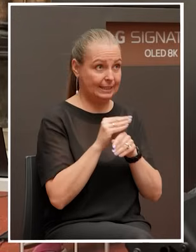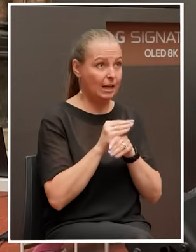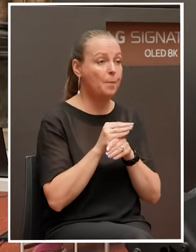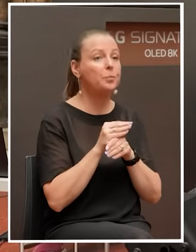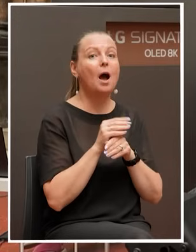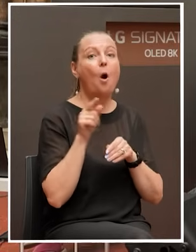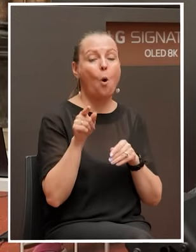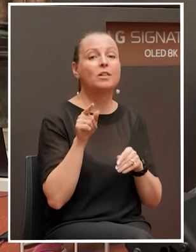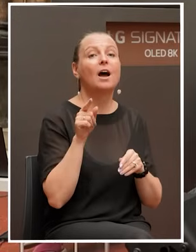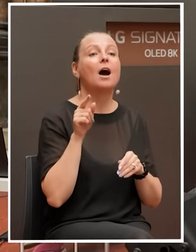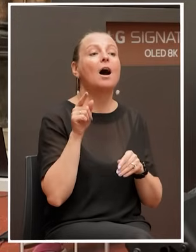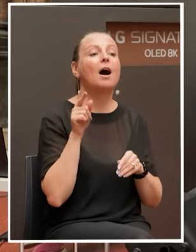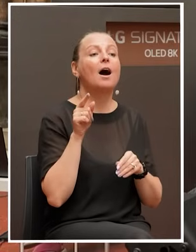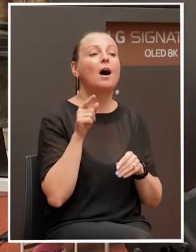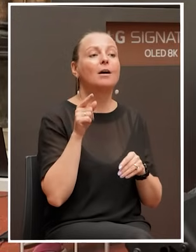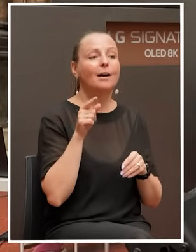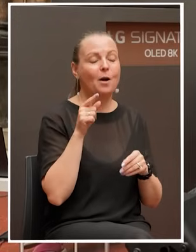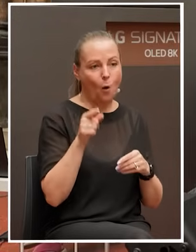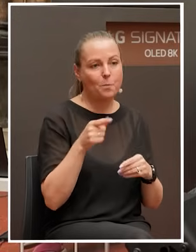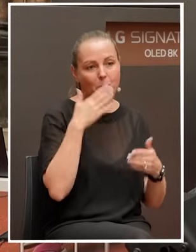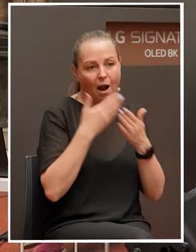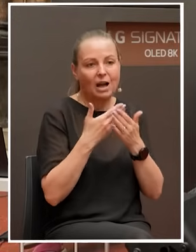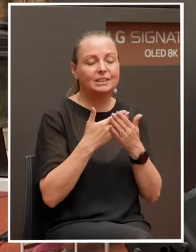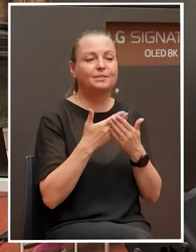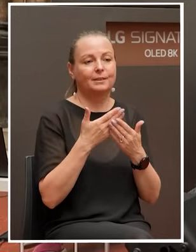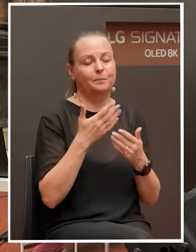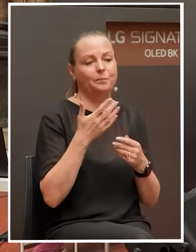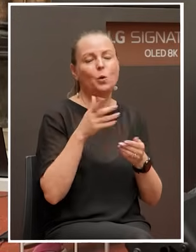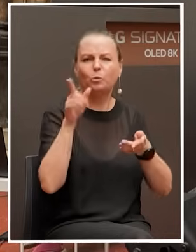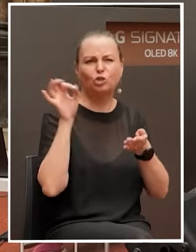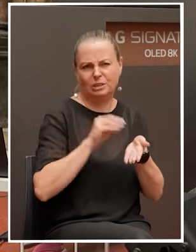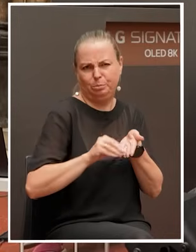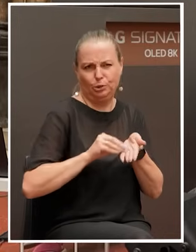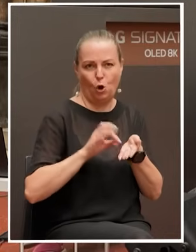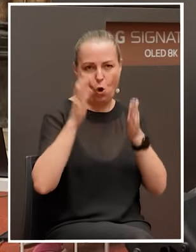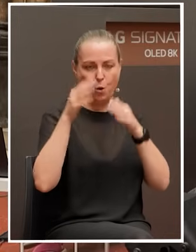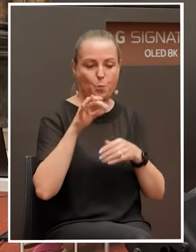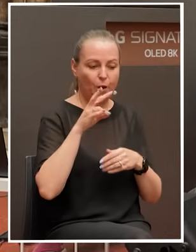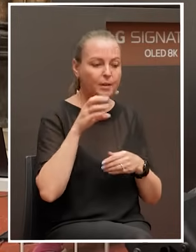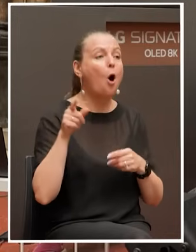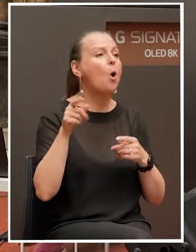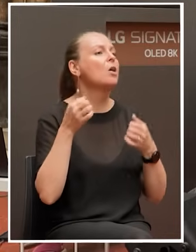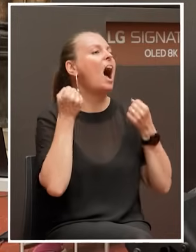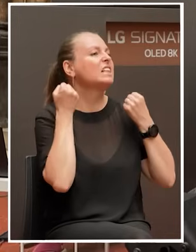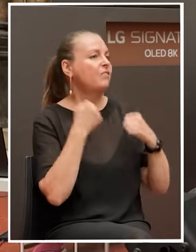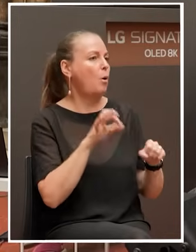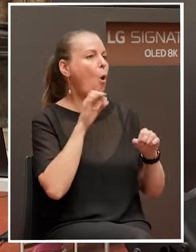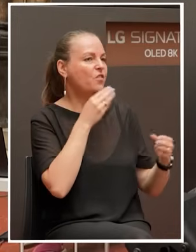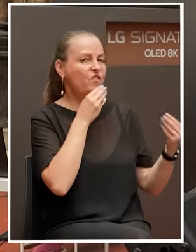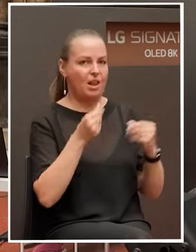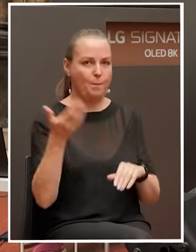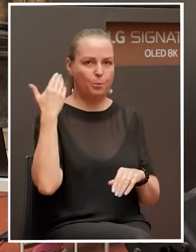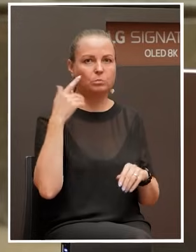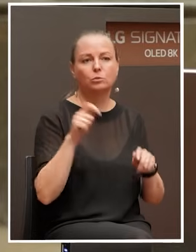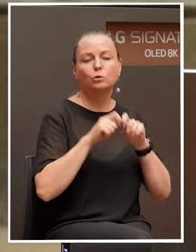не устает выказывать энтузиазм по поводу Клода Моне. Моне освободился от влияния прошлого и создал